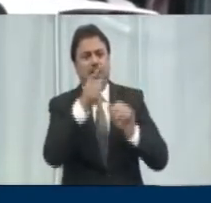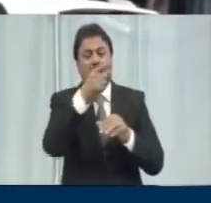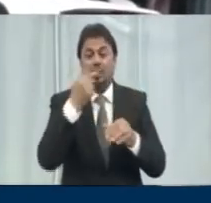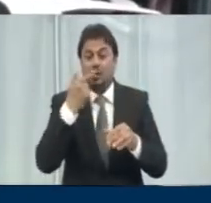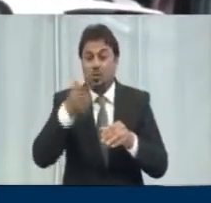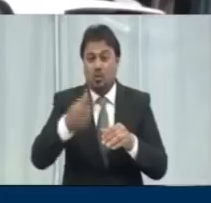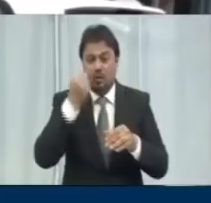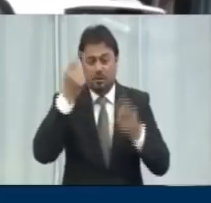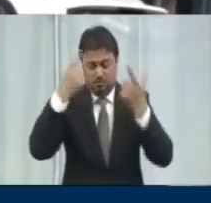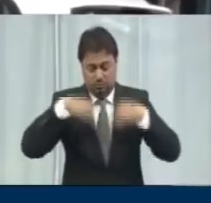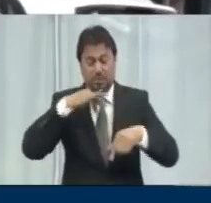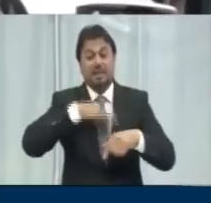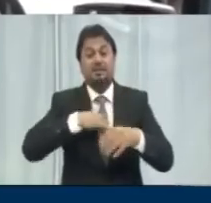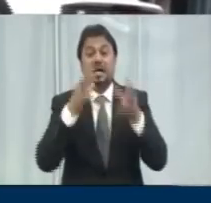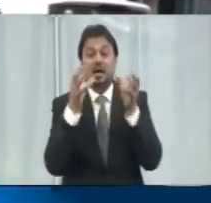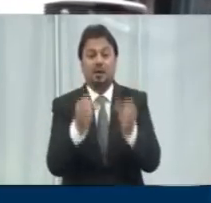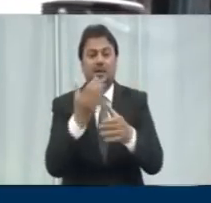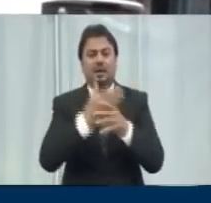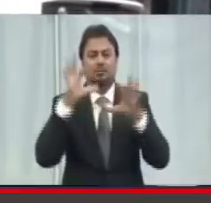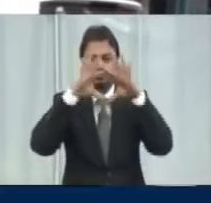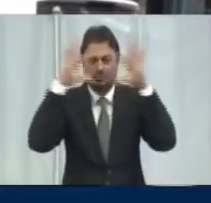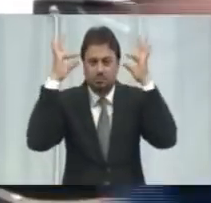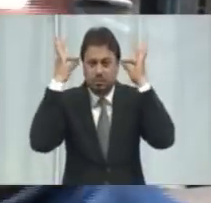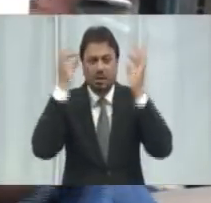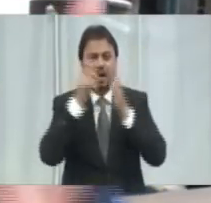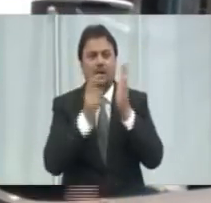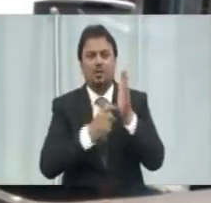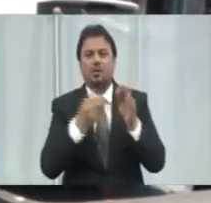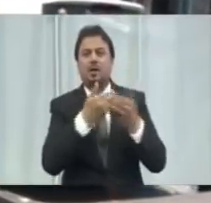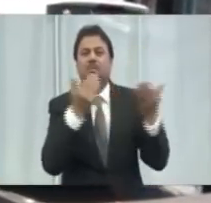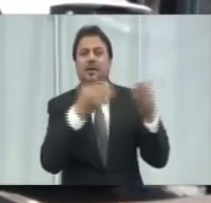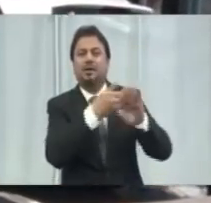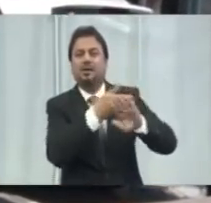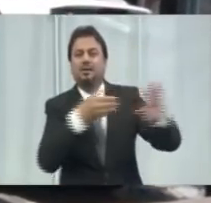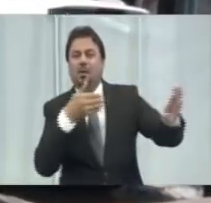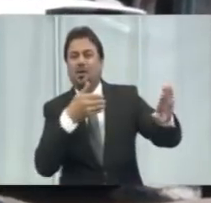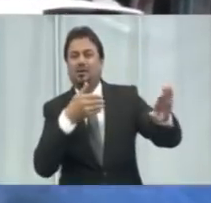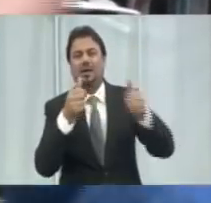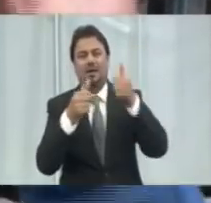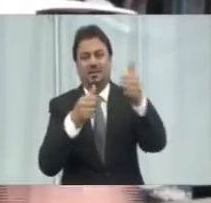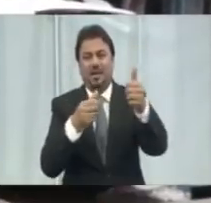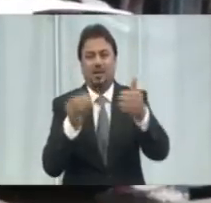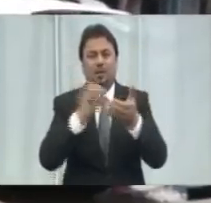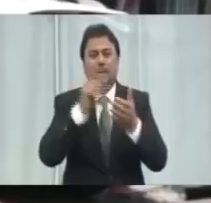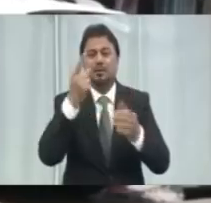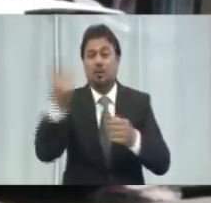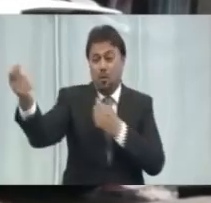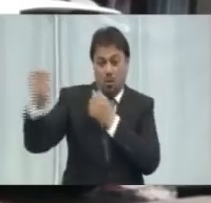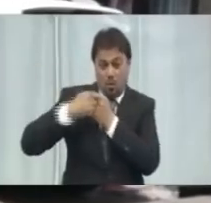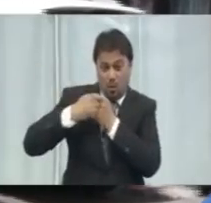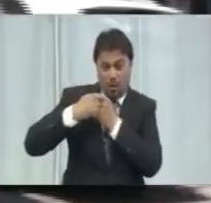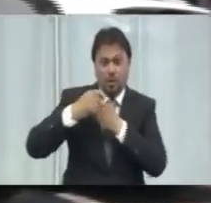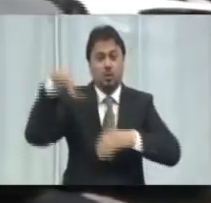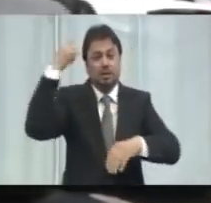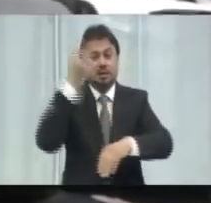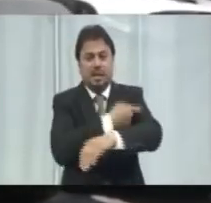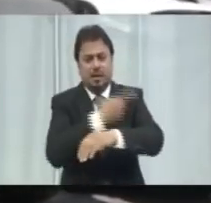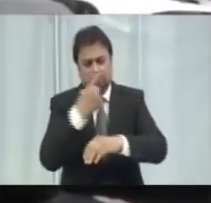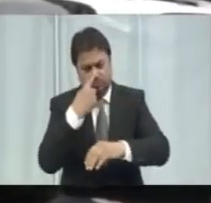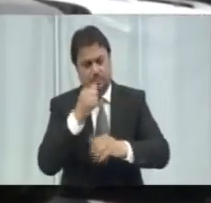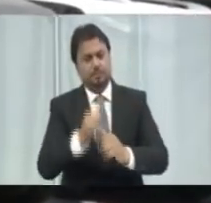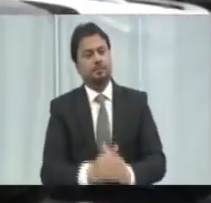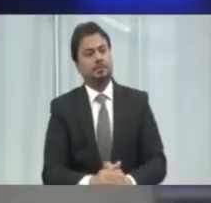نفسه من المرض هذا يلبس الكمامة ويبتعد التباعد الاجتماعي ويلتزم بالتعليمات اللي صادرة من وزارة الصحة.